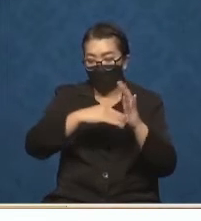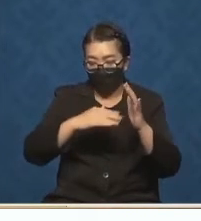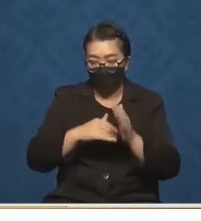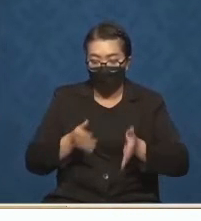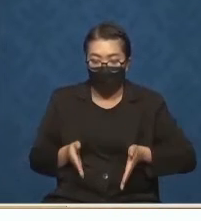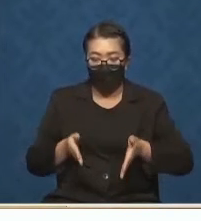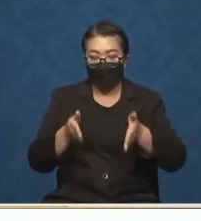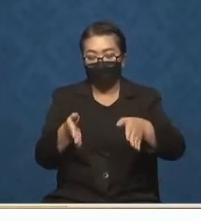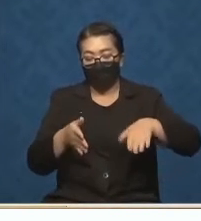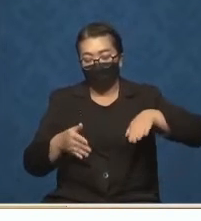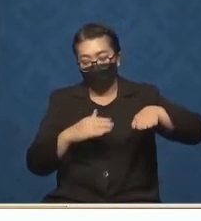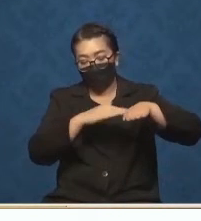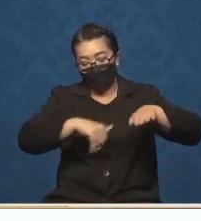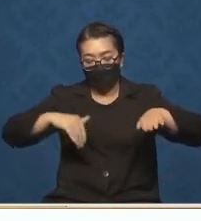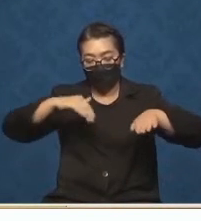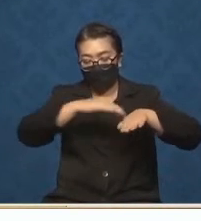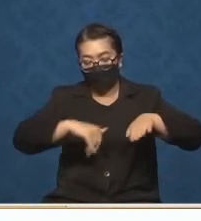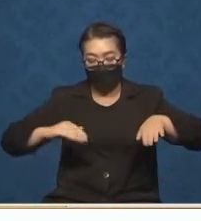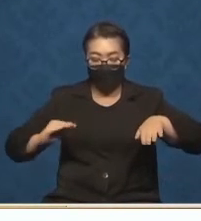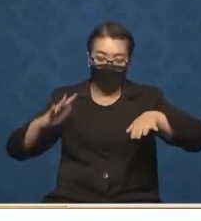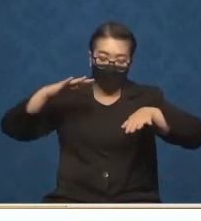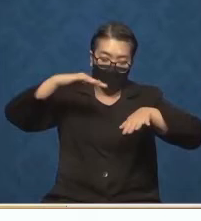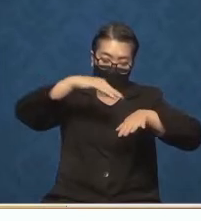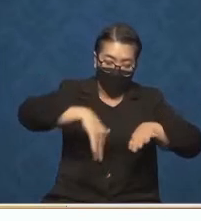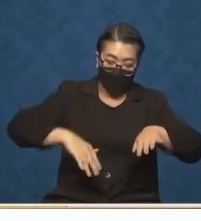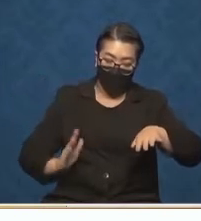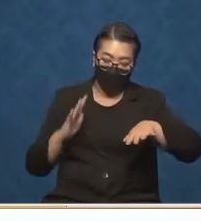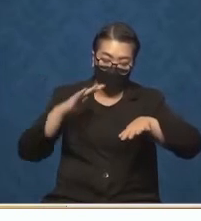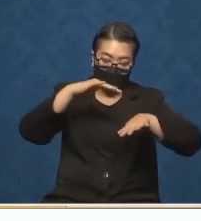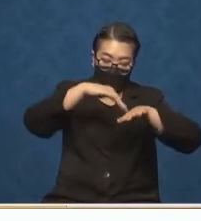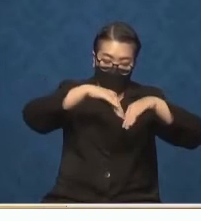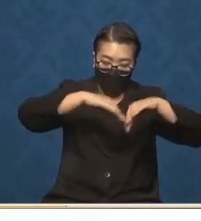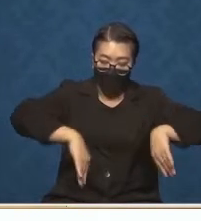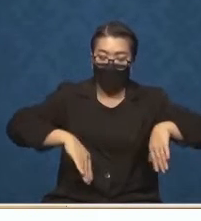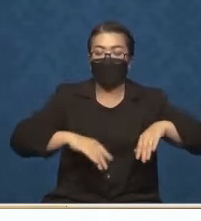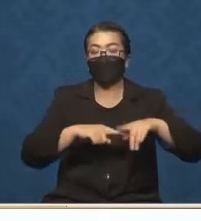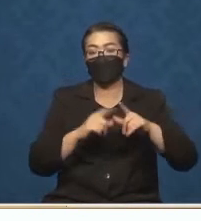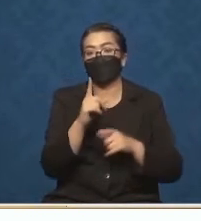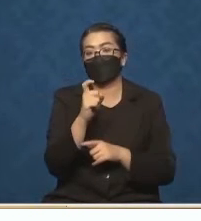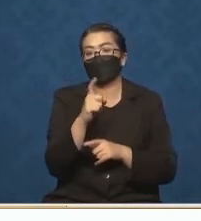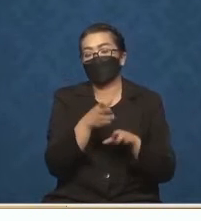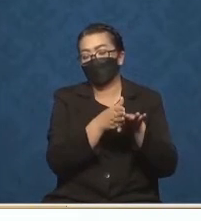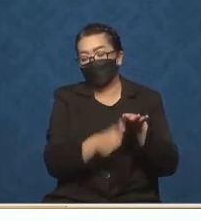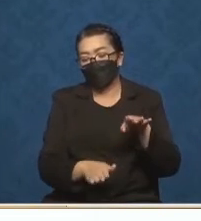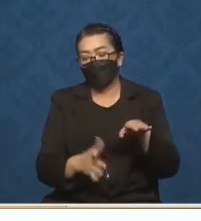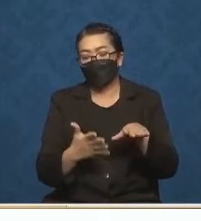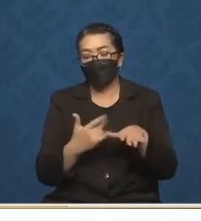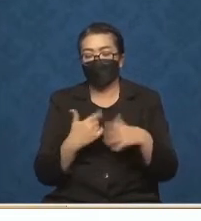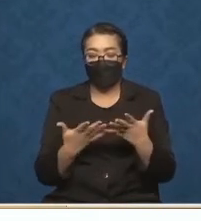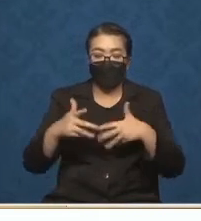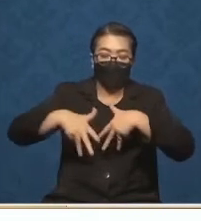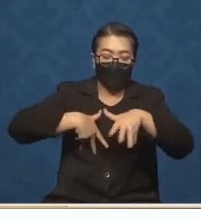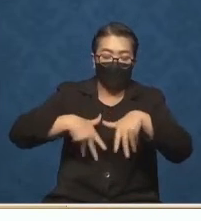ของภาพรฐเองตัวบานชาวบ้านเองทำใหเกิดอะไรข้นครับทำใหเกิดชาวบ้านไม่รจะหนหนาไปพ่ใคร